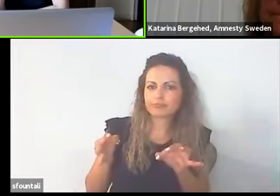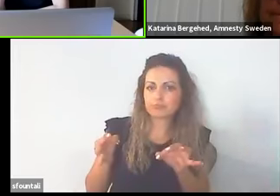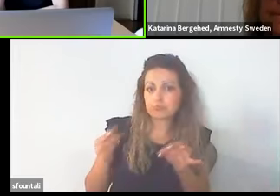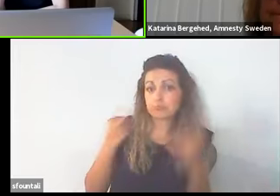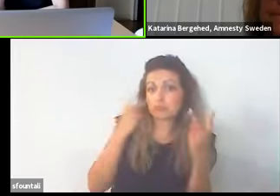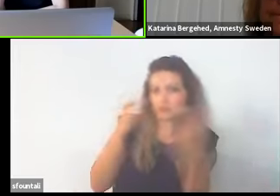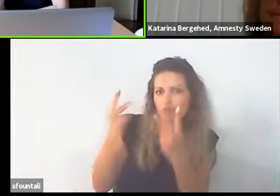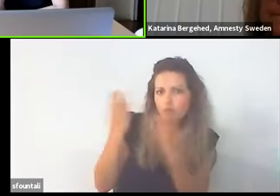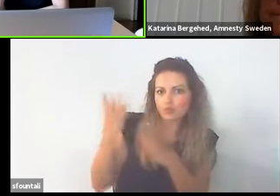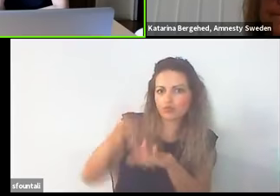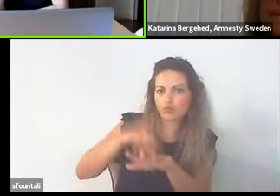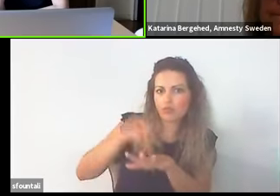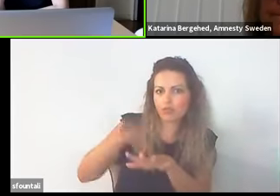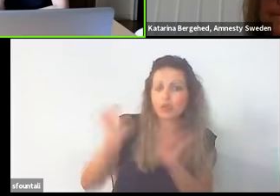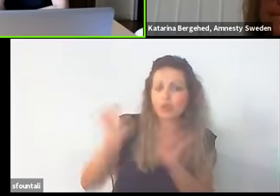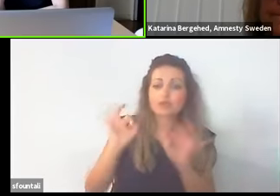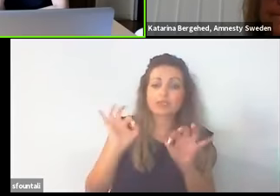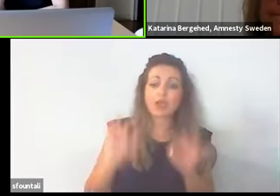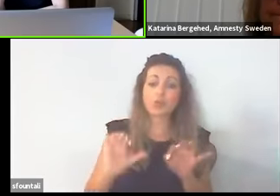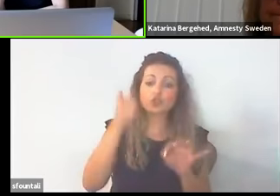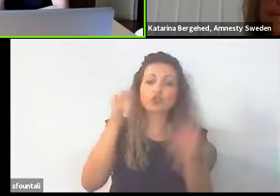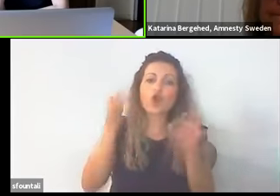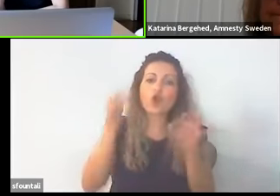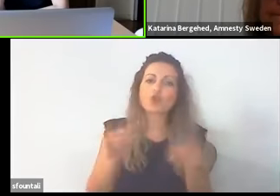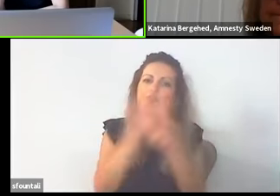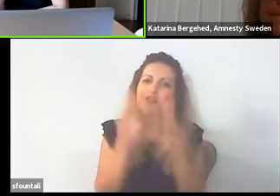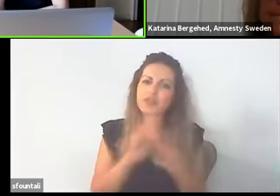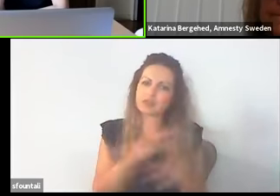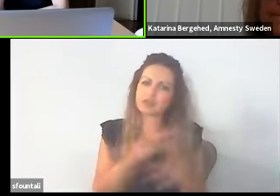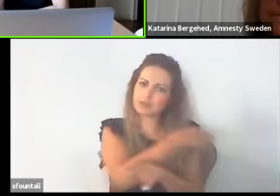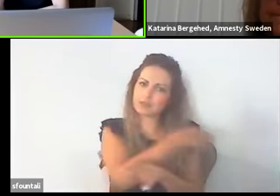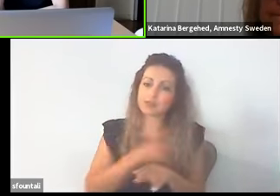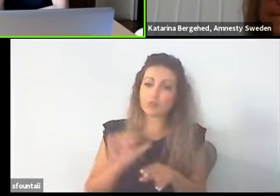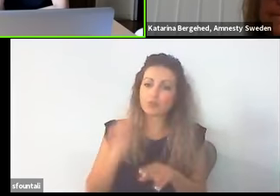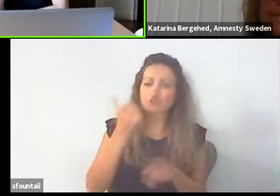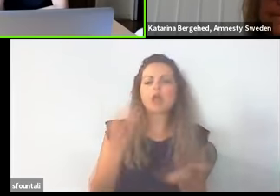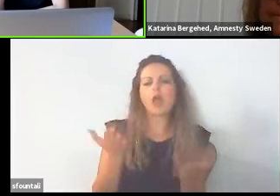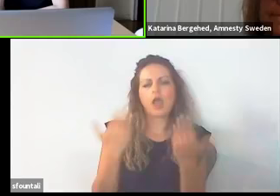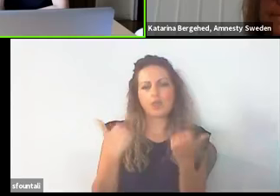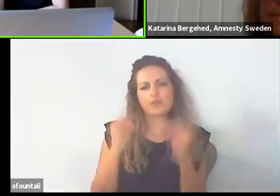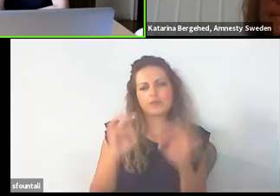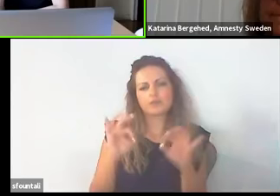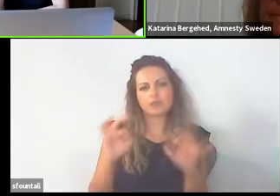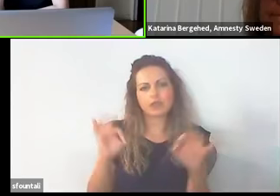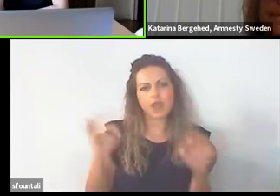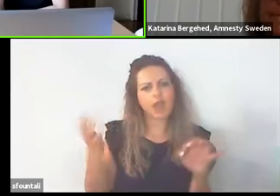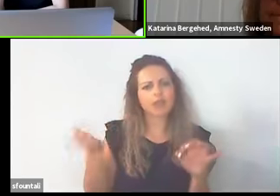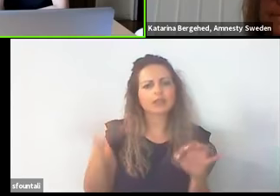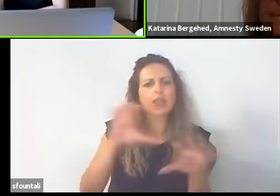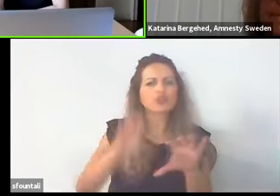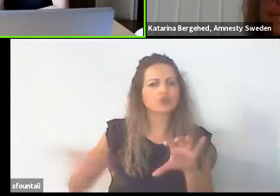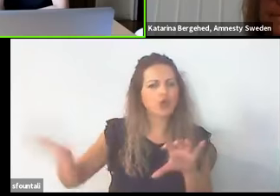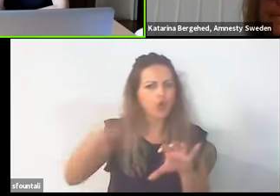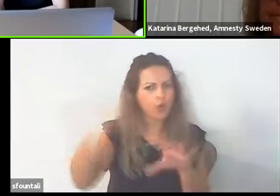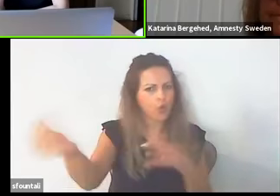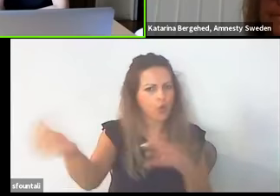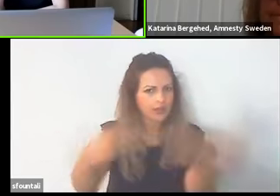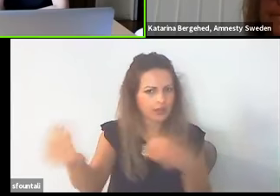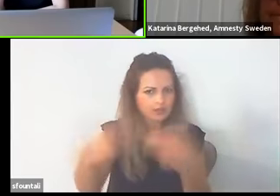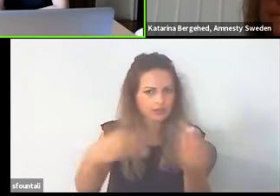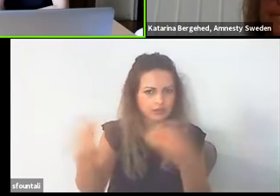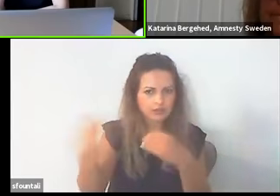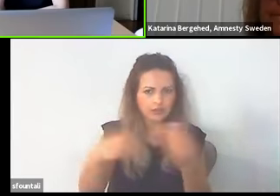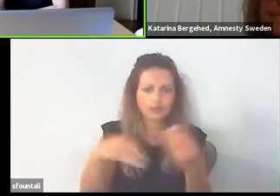πρώτοι στα Διεθνής Αμνηστία που ξεκινήσαμε να δουλεύουμε πάνω στο ζήτημα αυτό. Πάρα πολλές